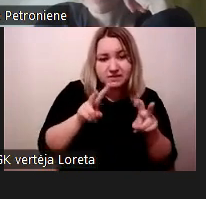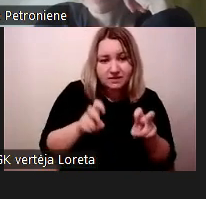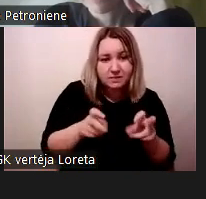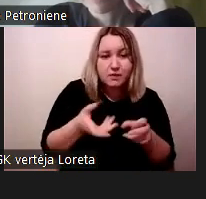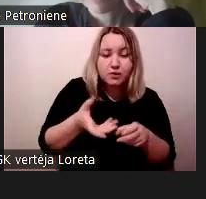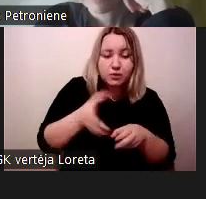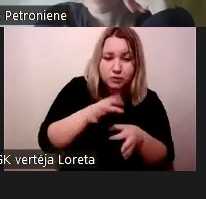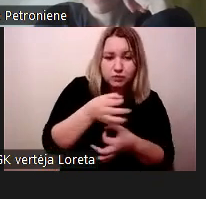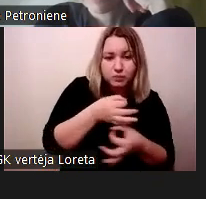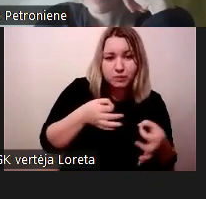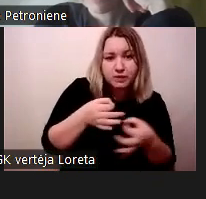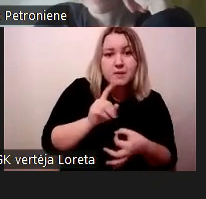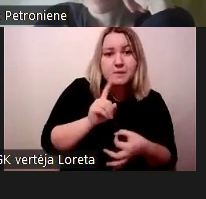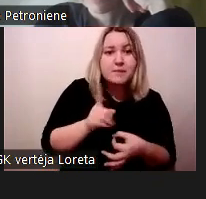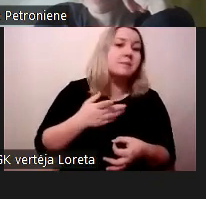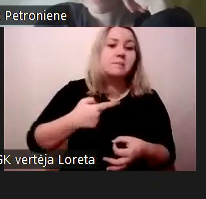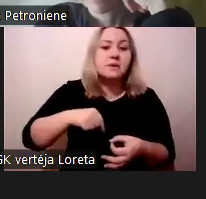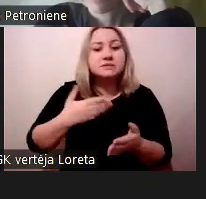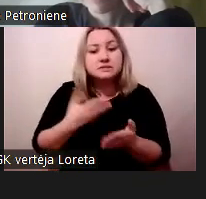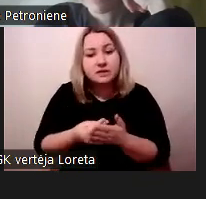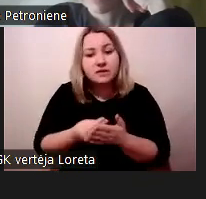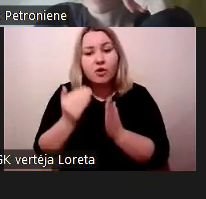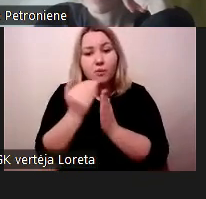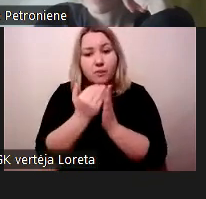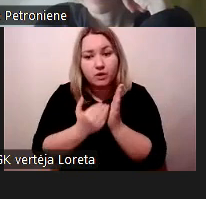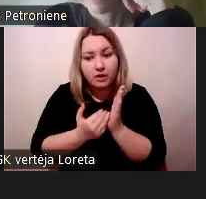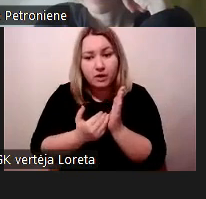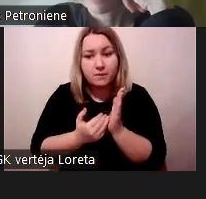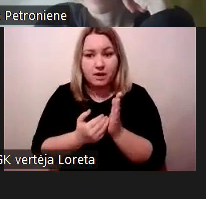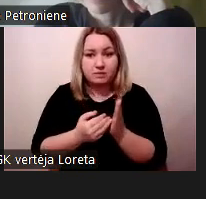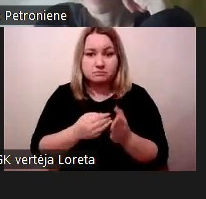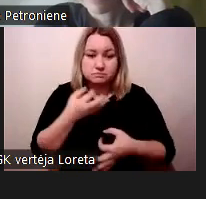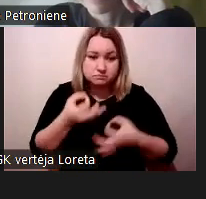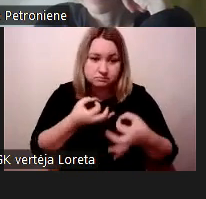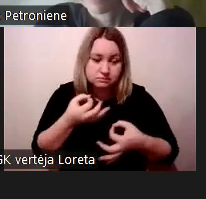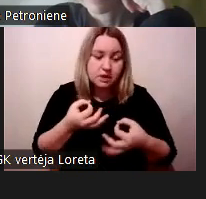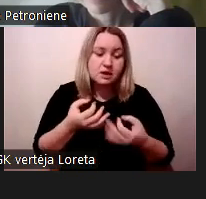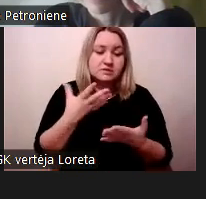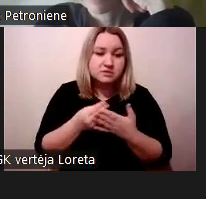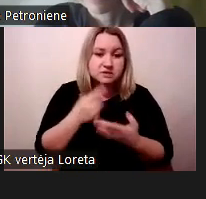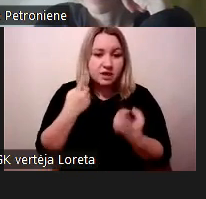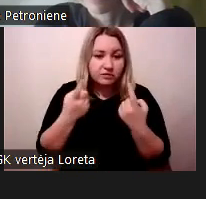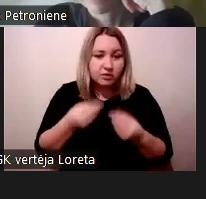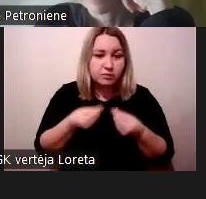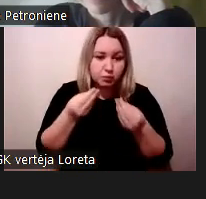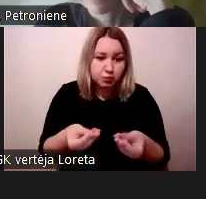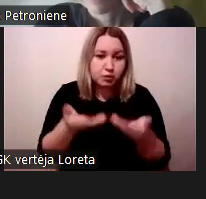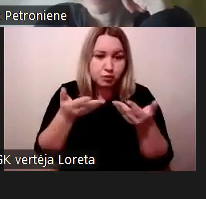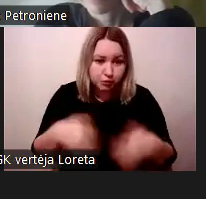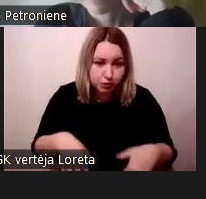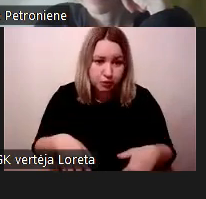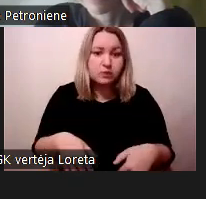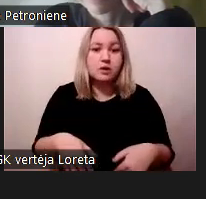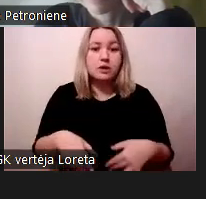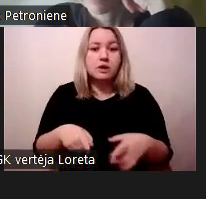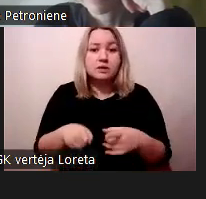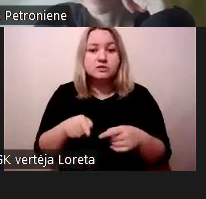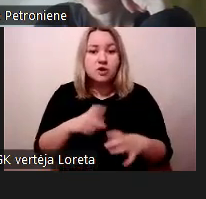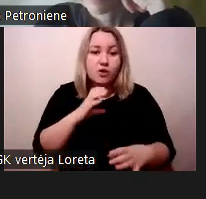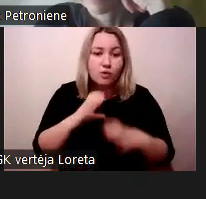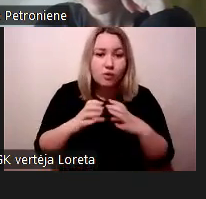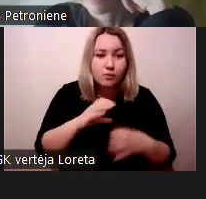Bet mes savo programą įgyvendinome, mes pasakėme visą informaciją. Ir joje akcentuojame komunikaciją.